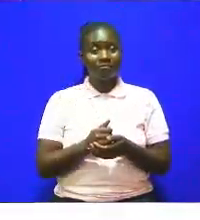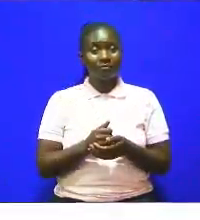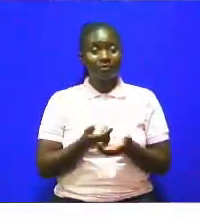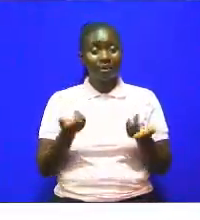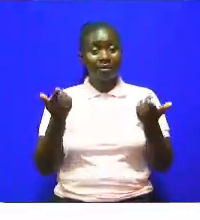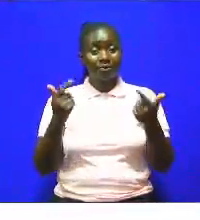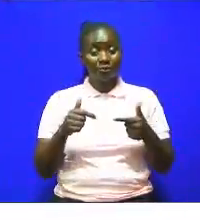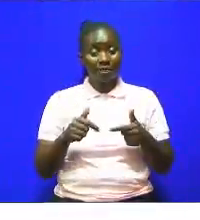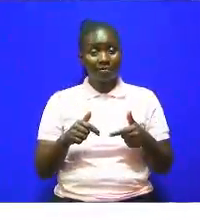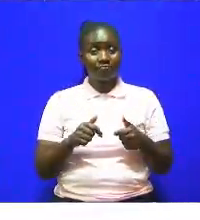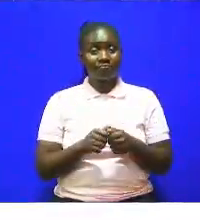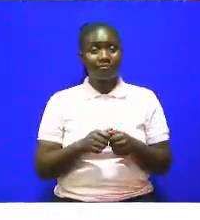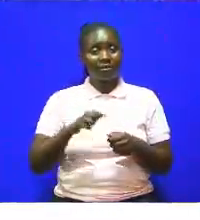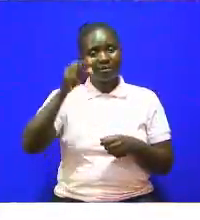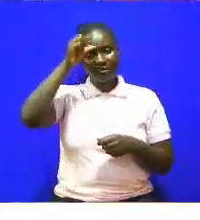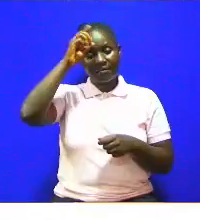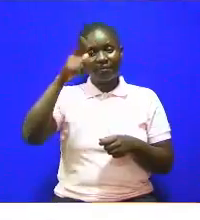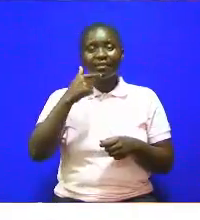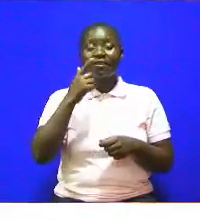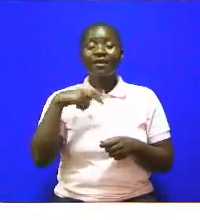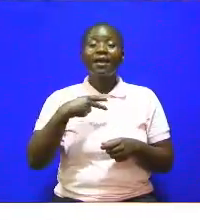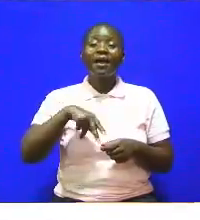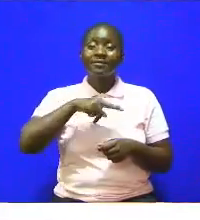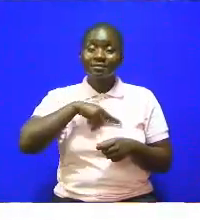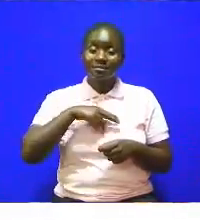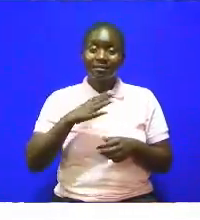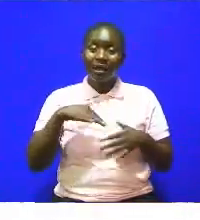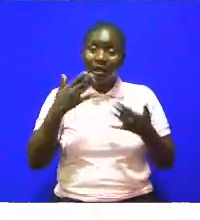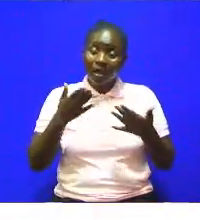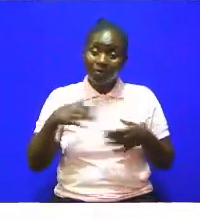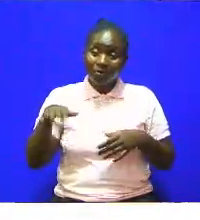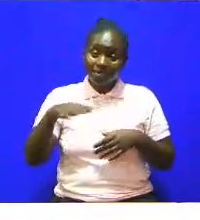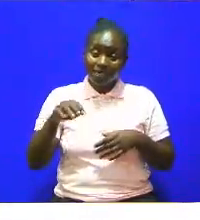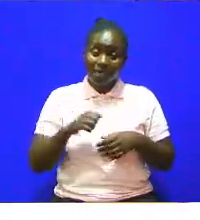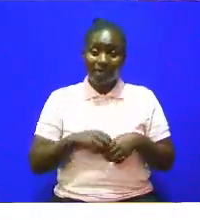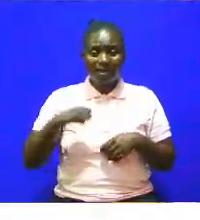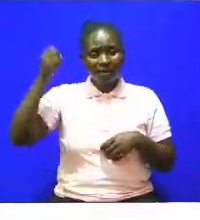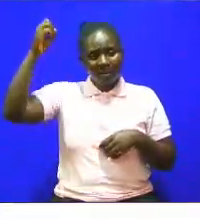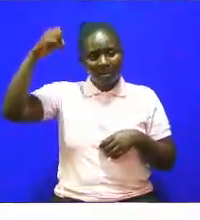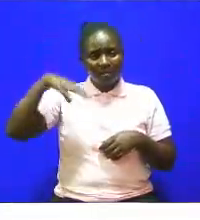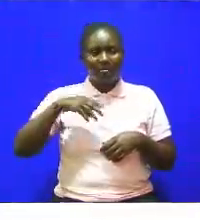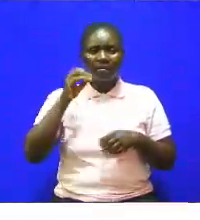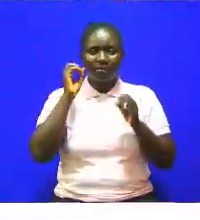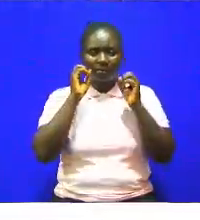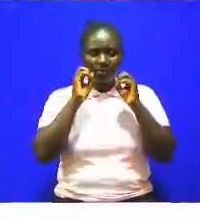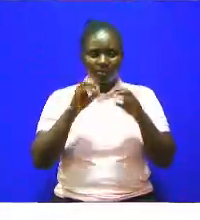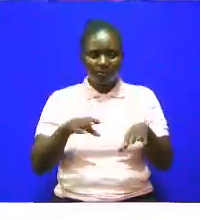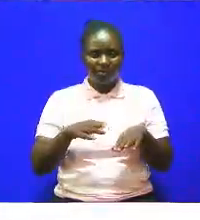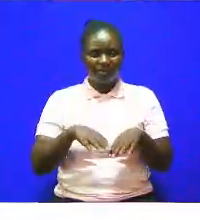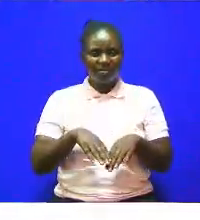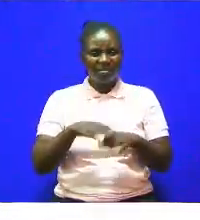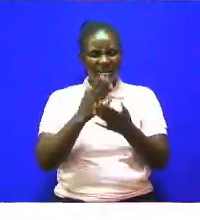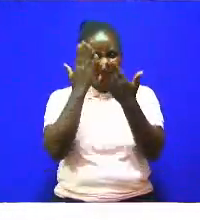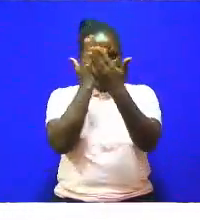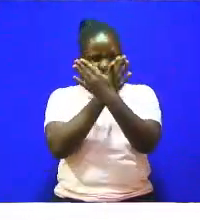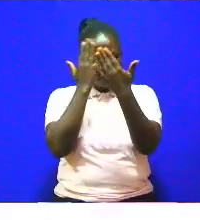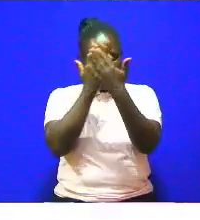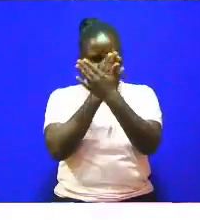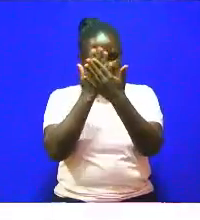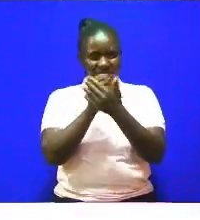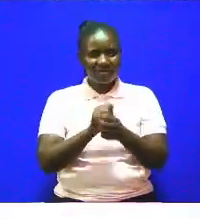tumekuja serikali tuambie Egesa ndio maeneo peke yake inastahili kukaa giza kila wakati. Waishi